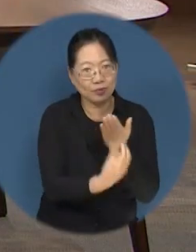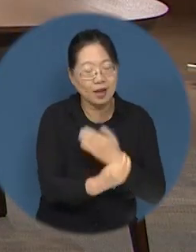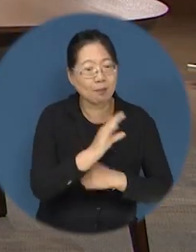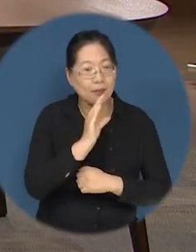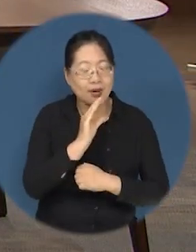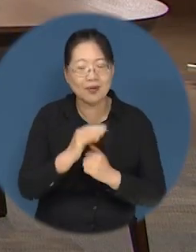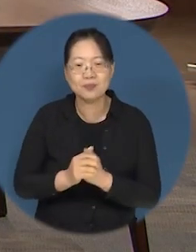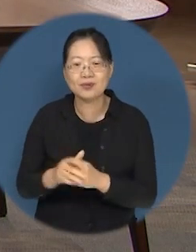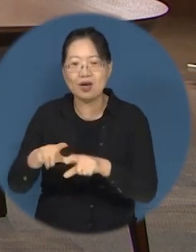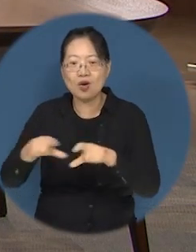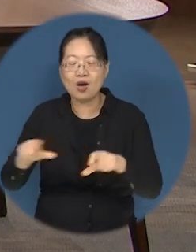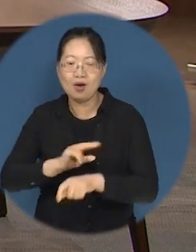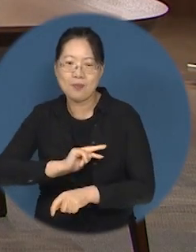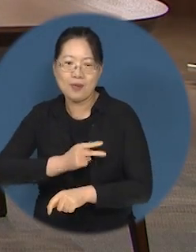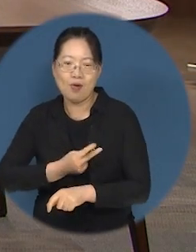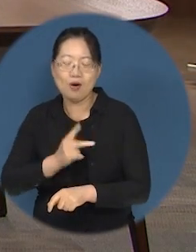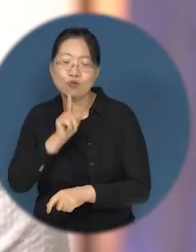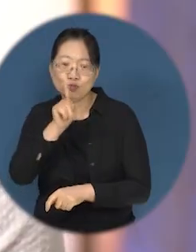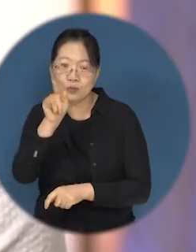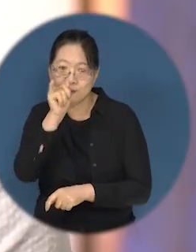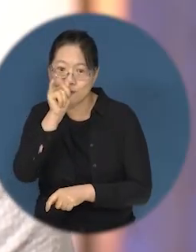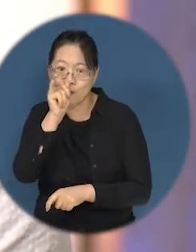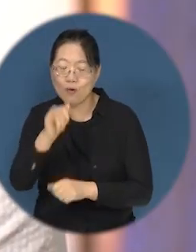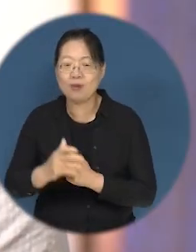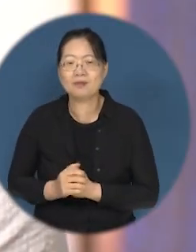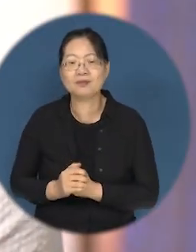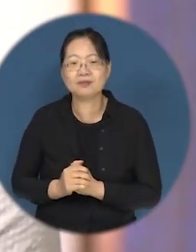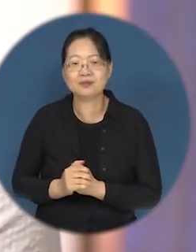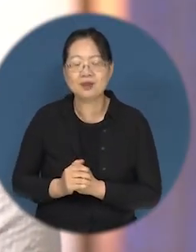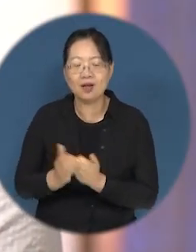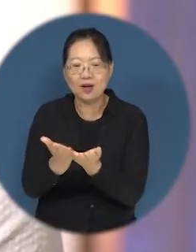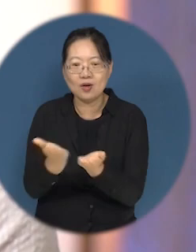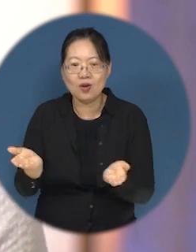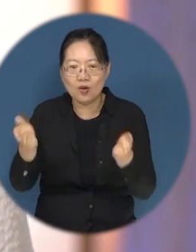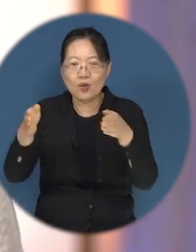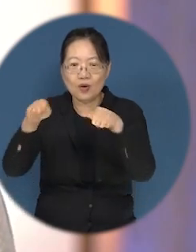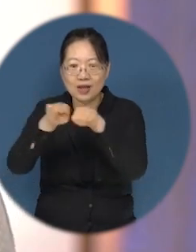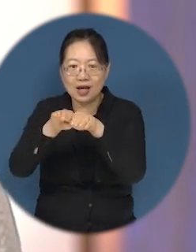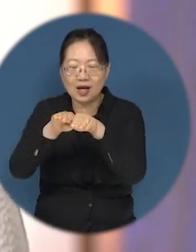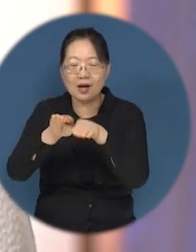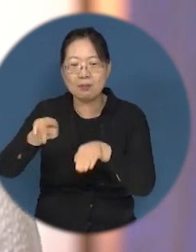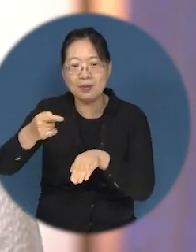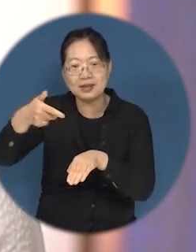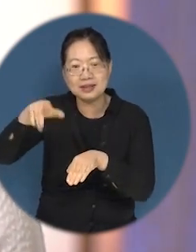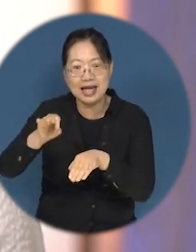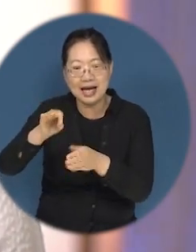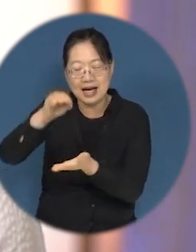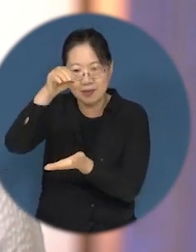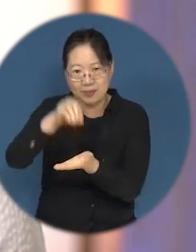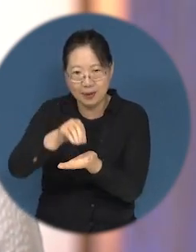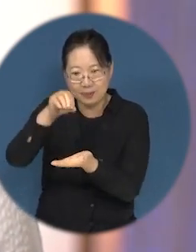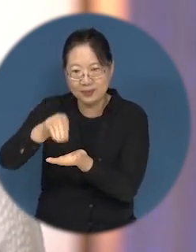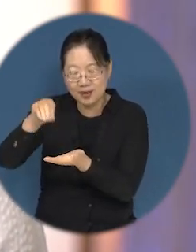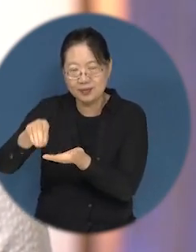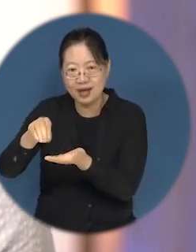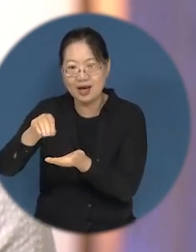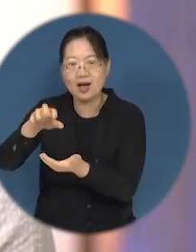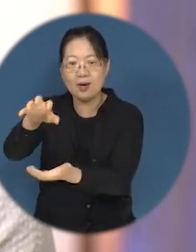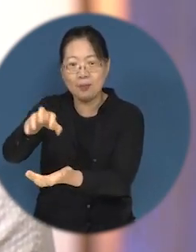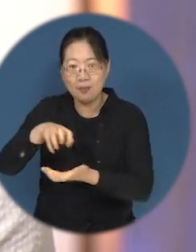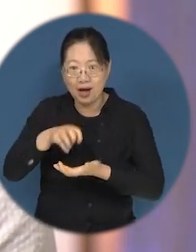그러니까 보통 이제 명함 주문을 하면 그 명함 이게 통에 명함이 이렇게 100장씩 담겨서 그렇죠. 이제 오지